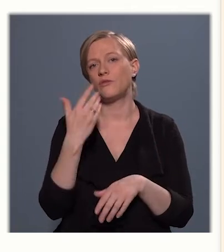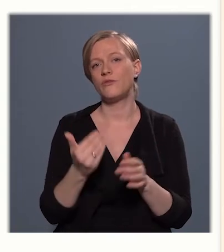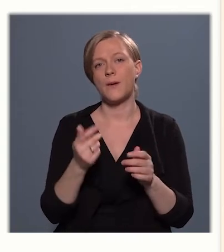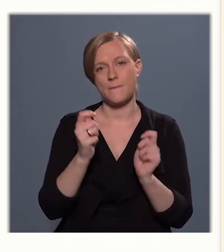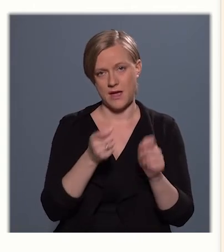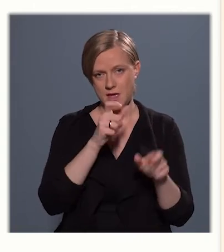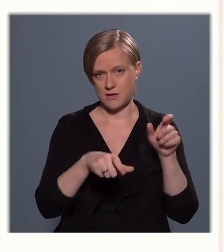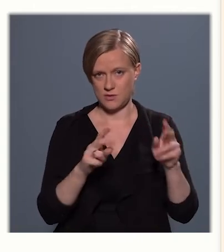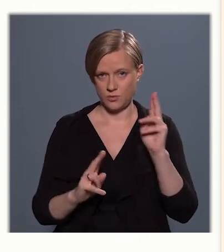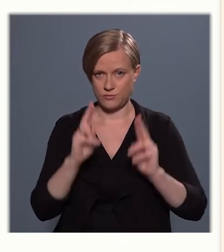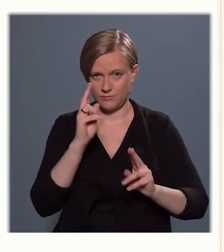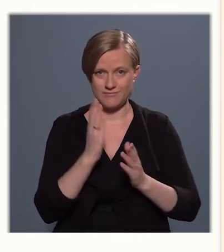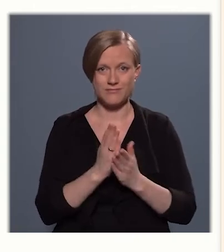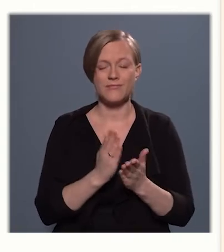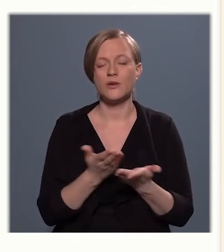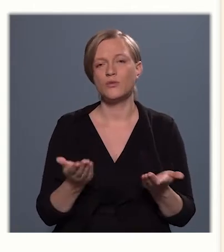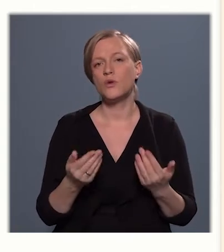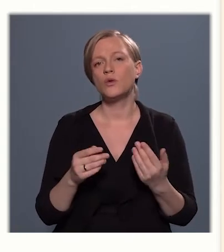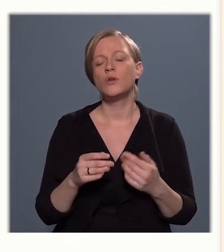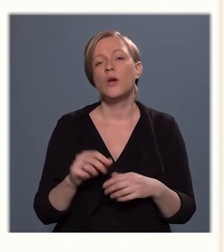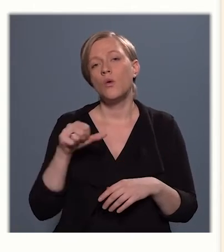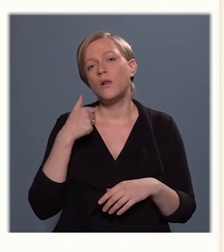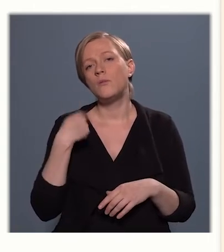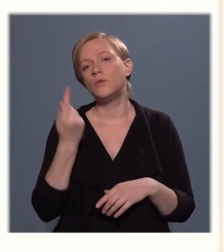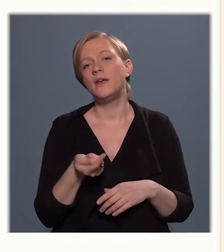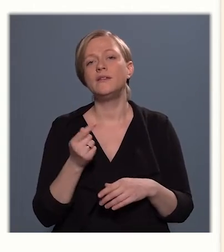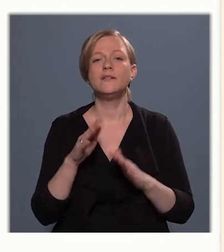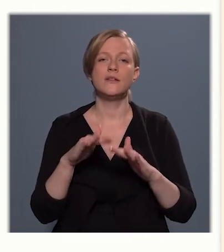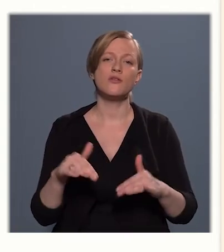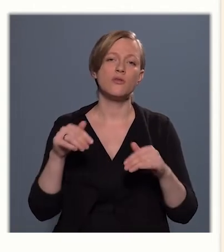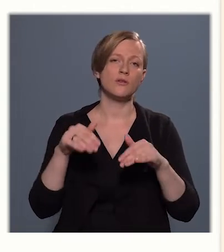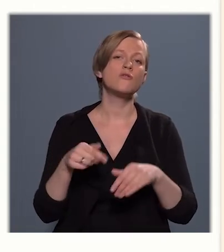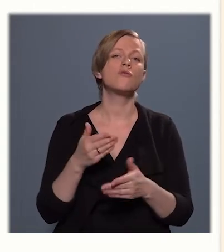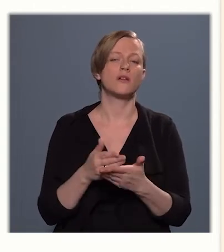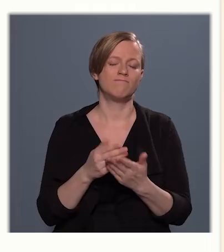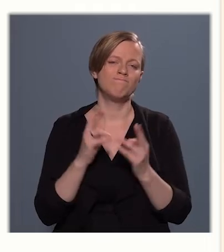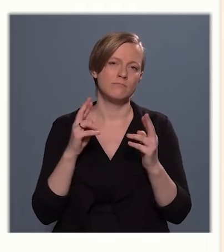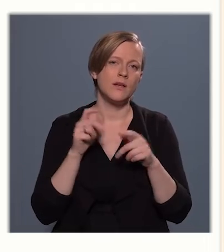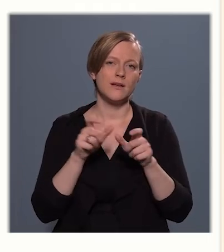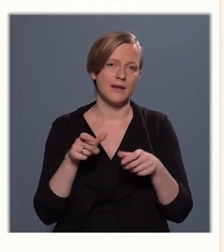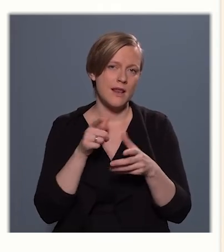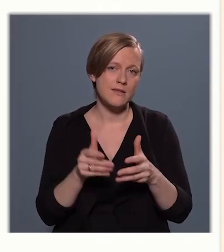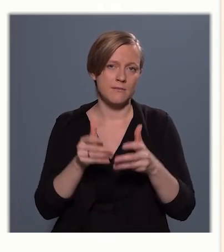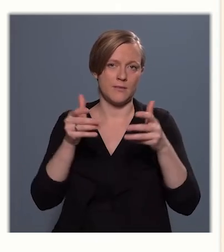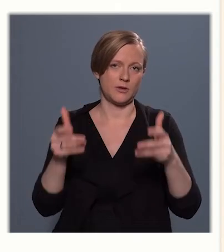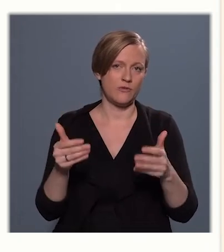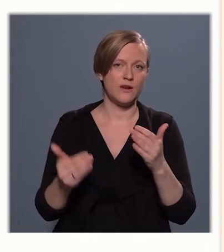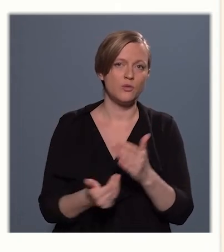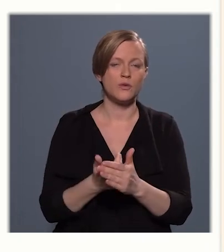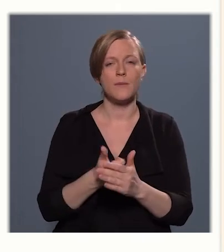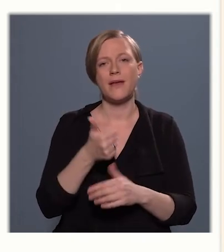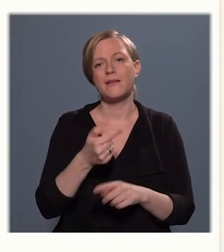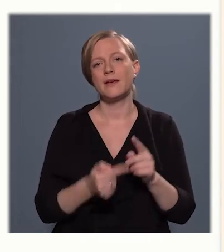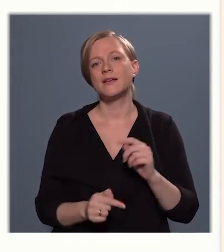jelentkezett. Úgyhogy a holnap utáni testületülésen reményeink szerint a keretet meg fogjuk növelni újabb